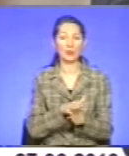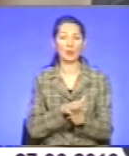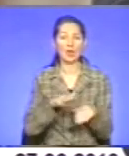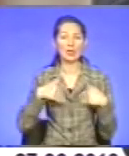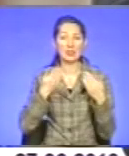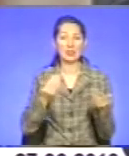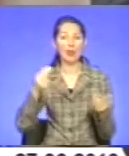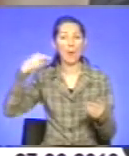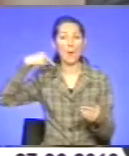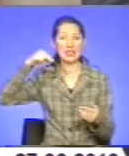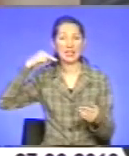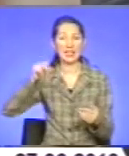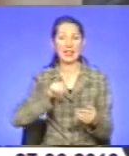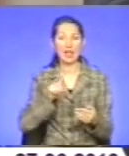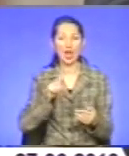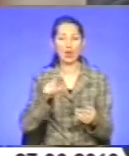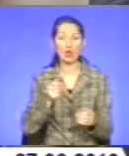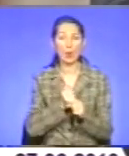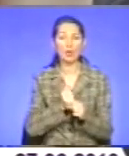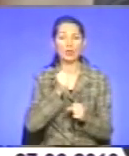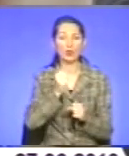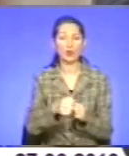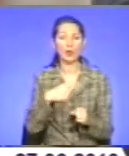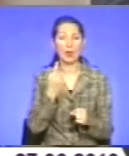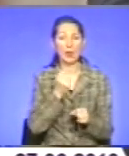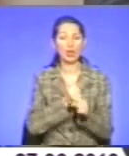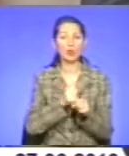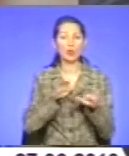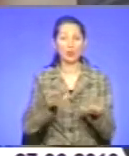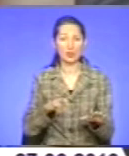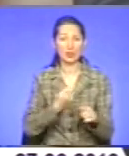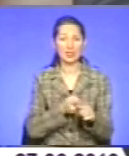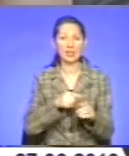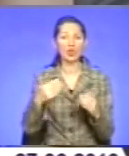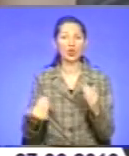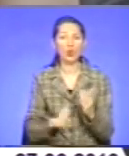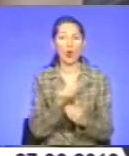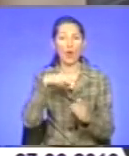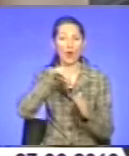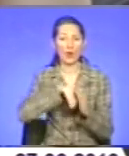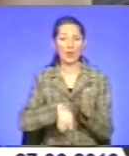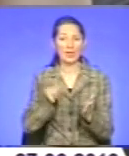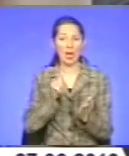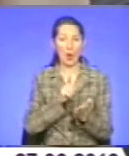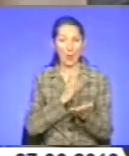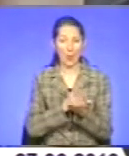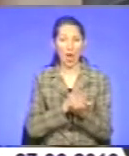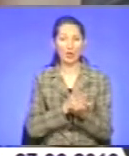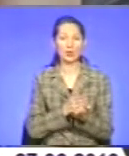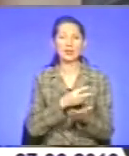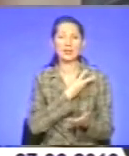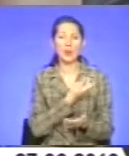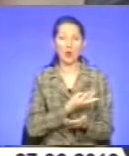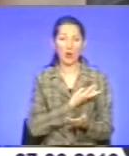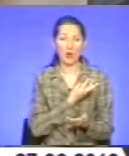ініціатив президента щодо працевлаштування на перше робоче місце. Ці нововведення повинні мають стимулювати